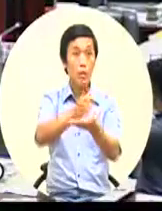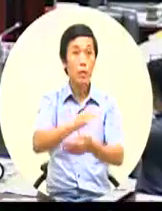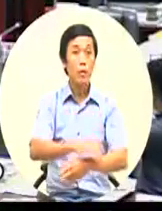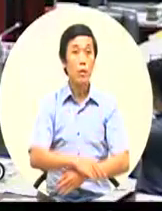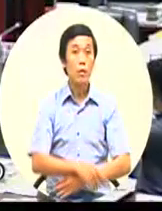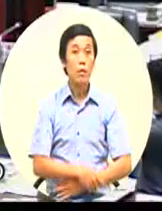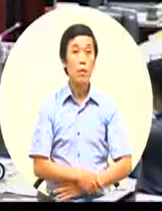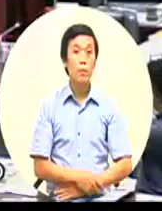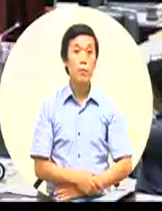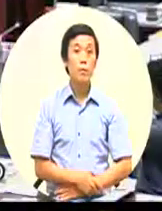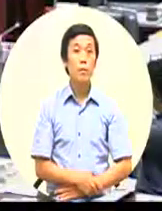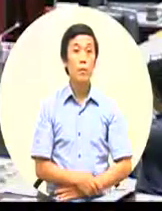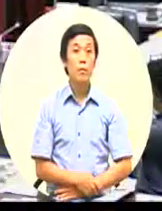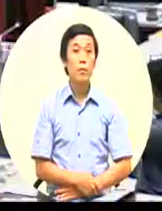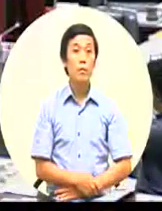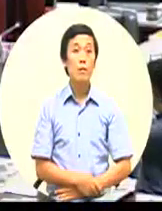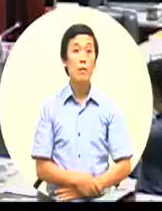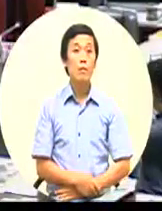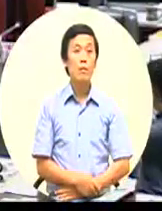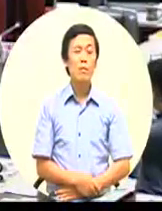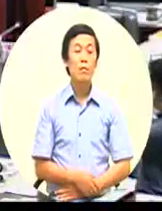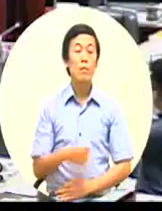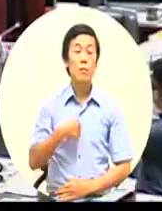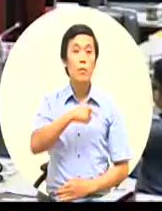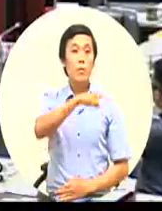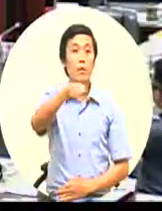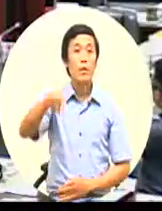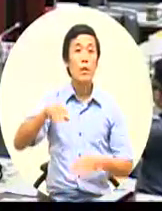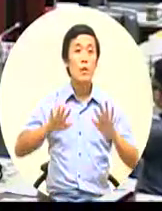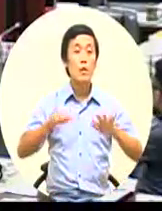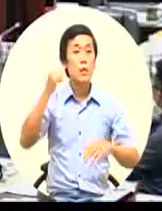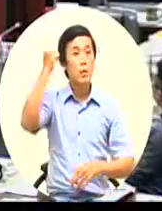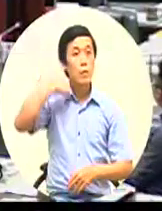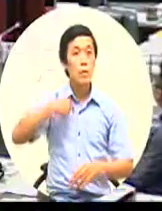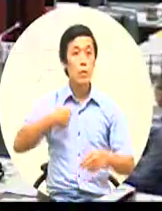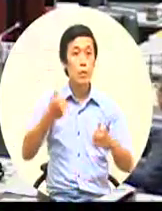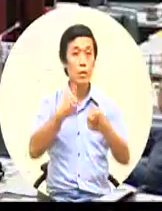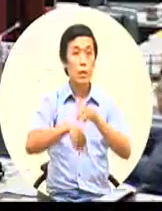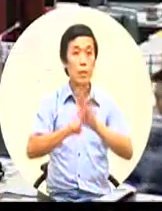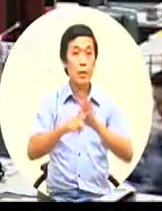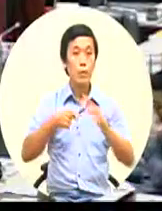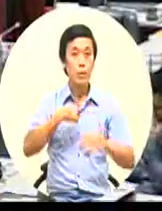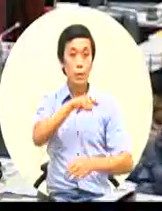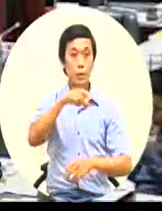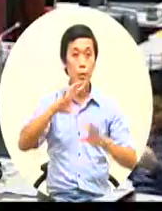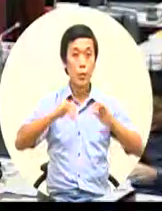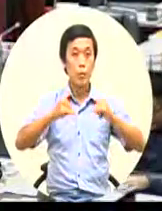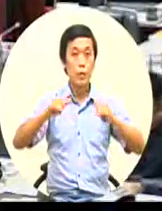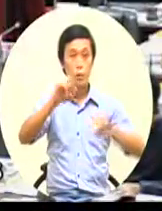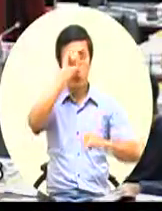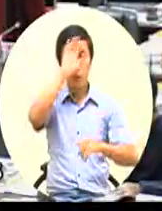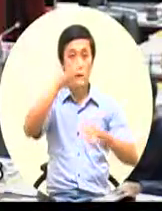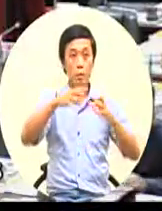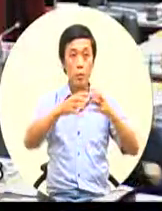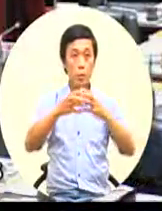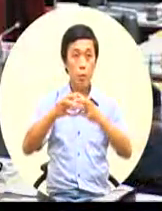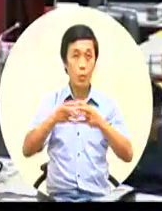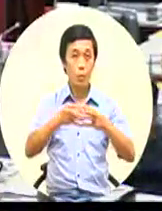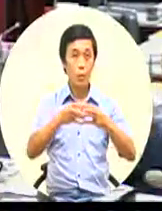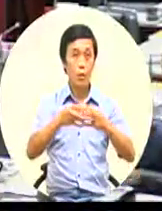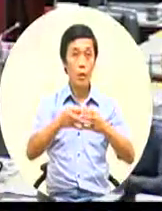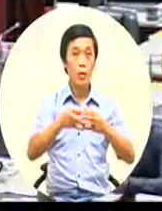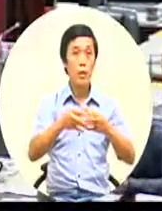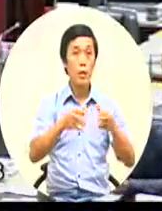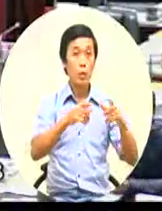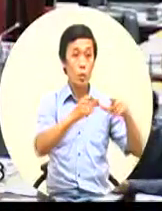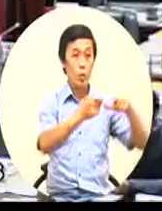停。 我们今天早上啊，我代表我们国民党团啊，然后接受这个公民